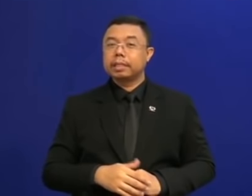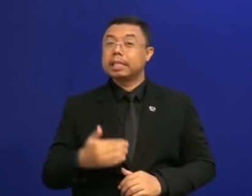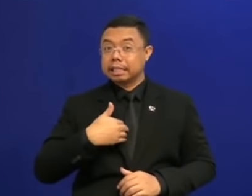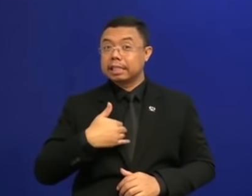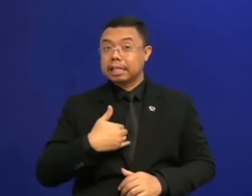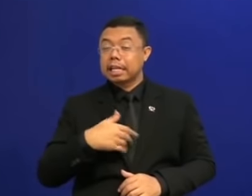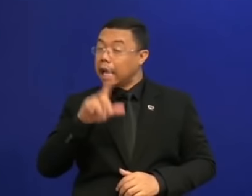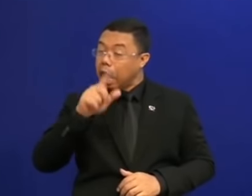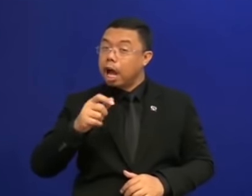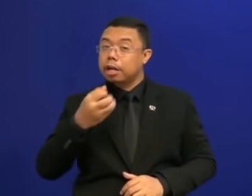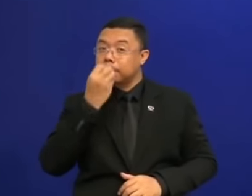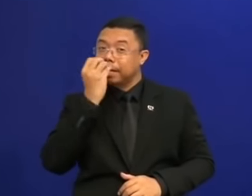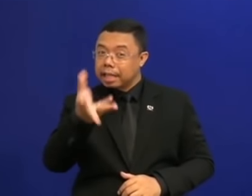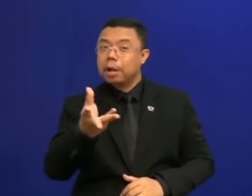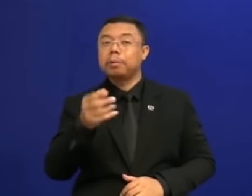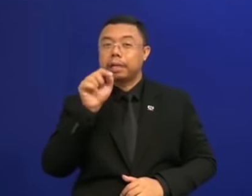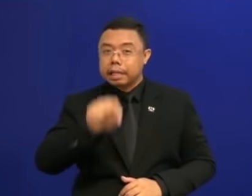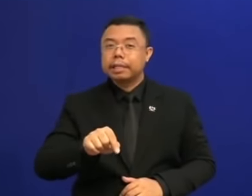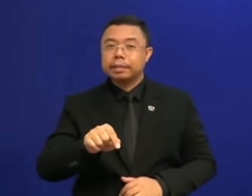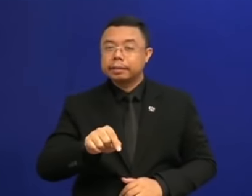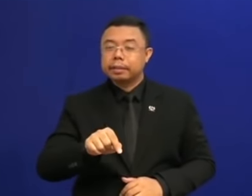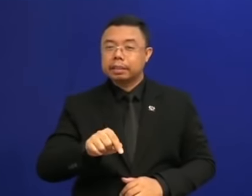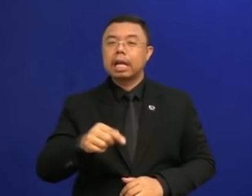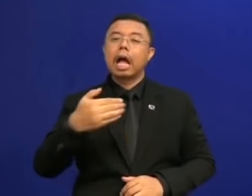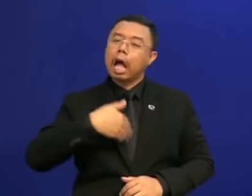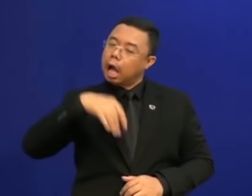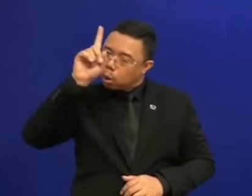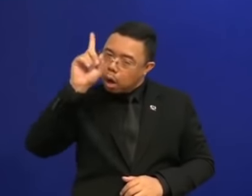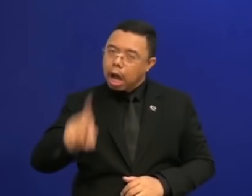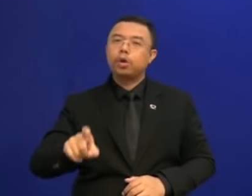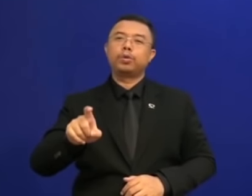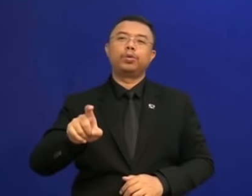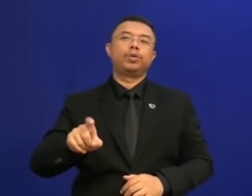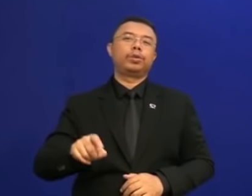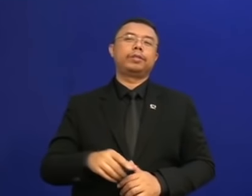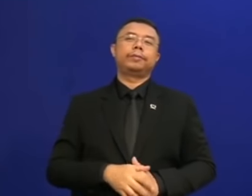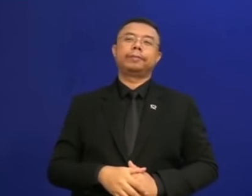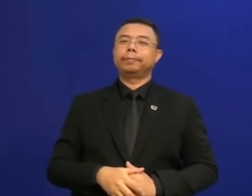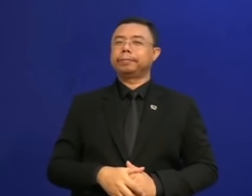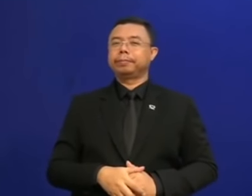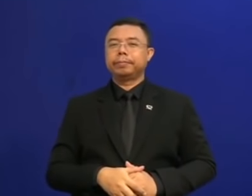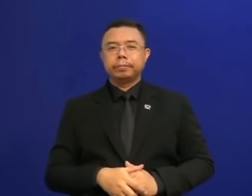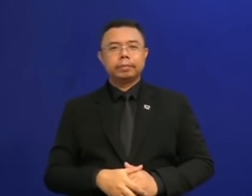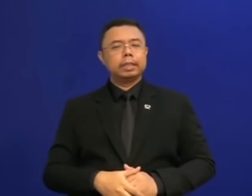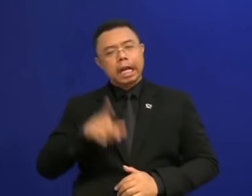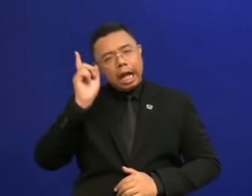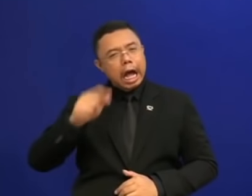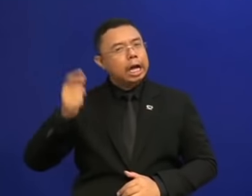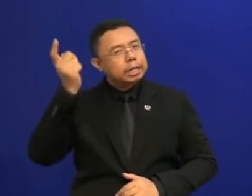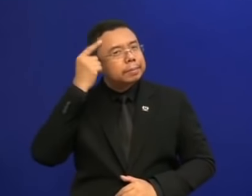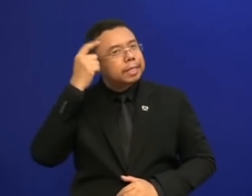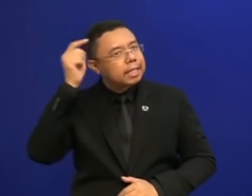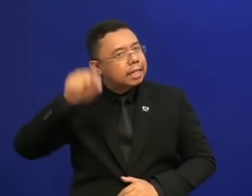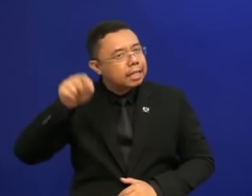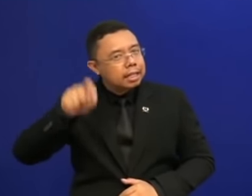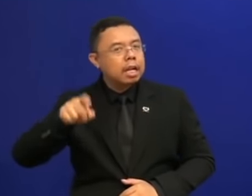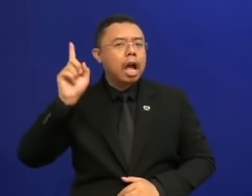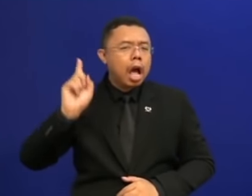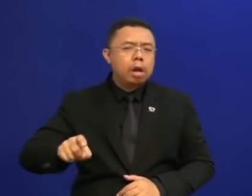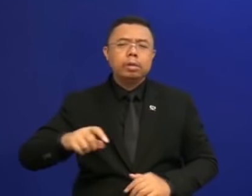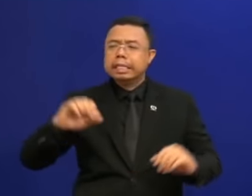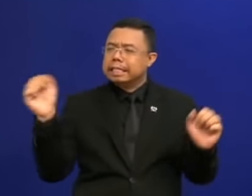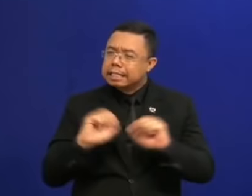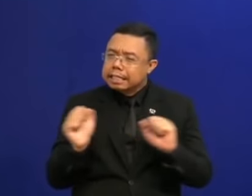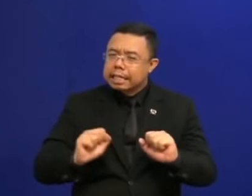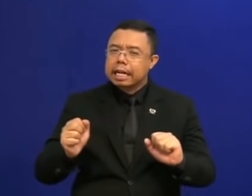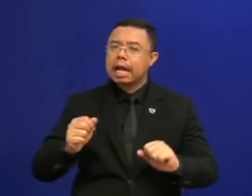Saya juga harus mengucapkannya. Aku harus ya memikirkan ini. Aku